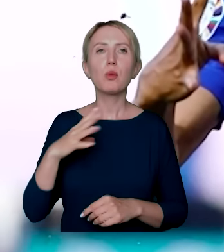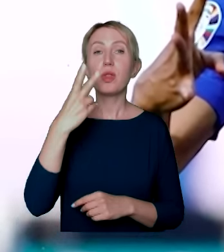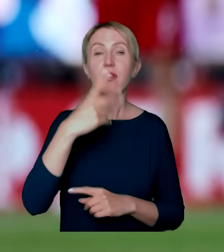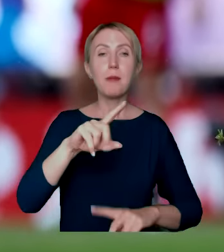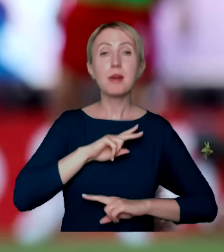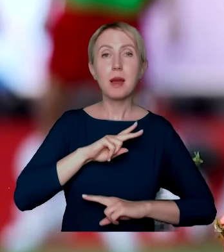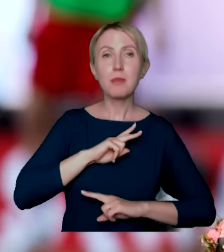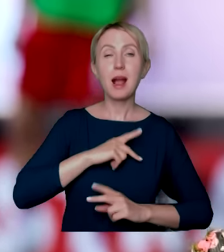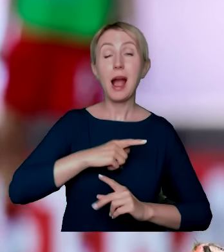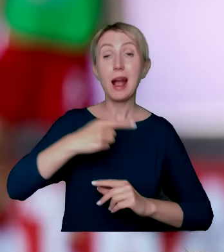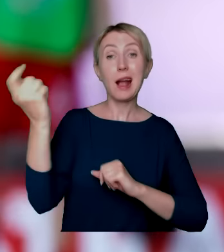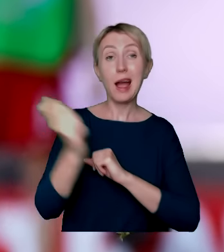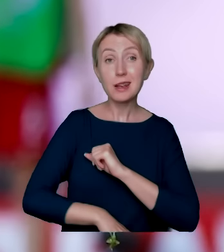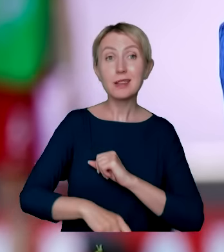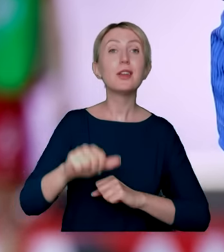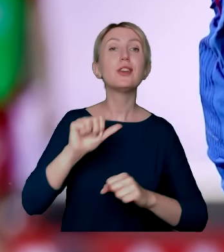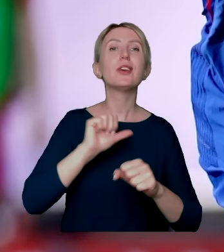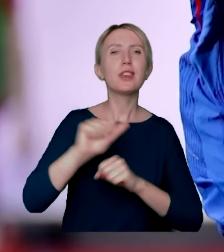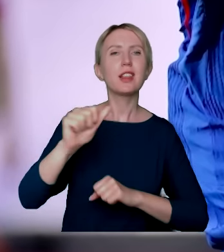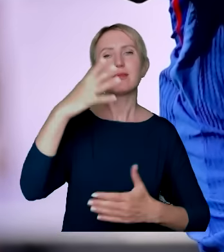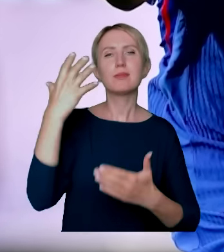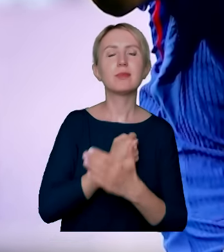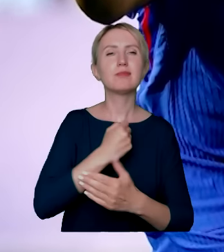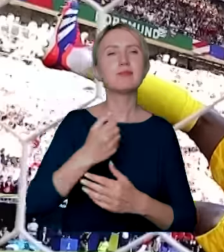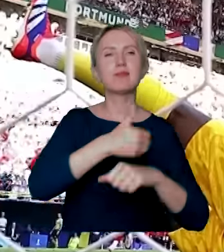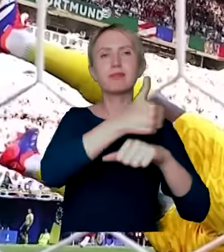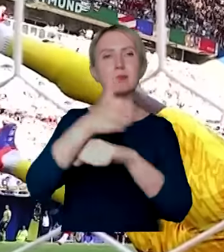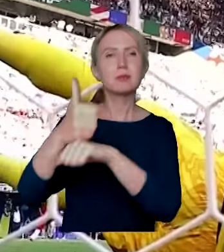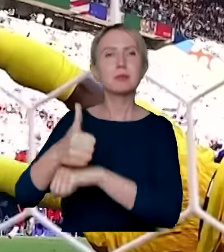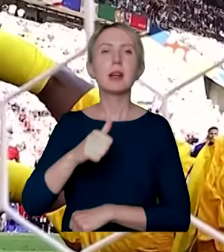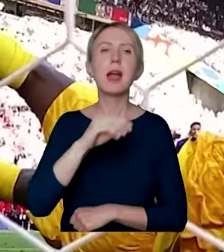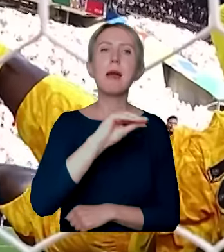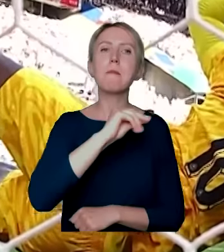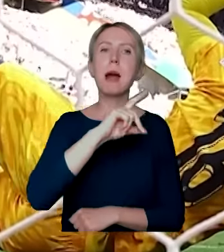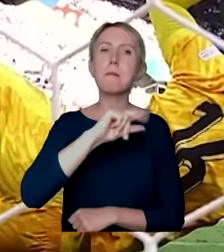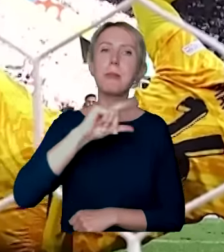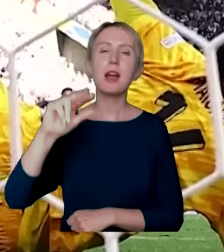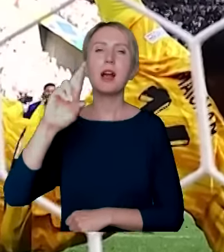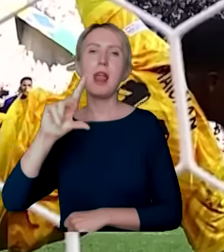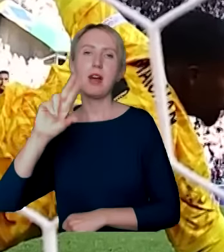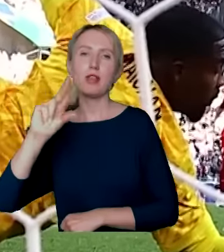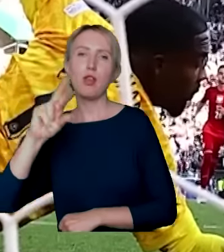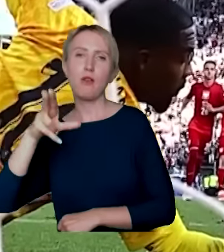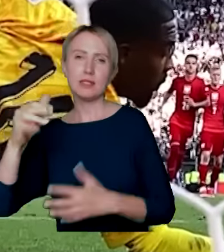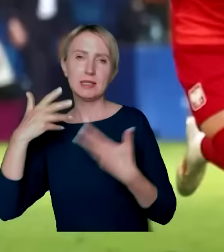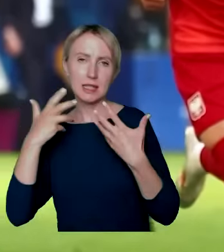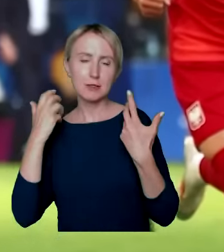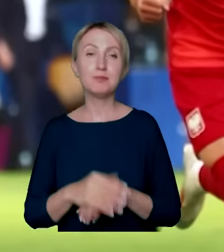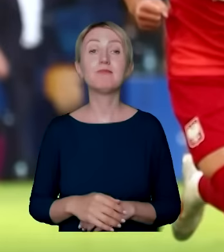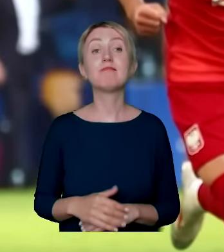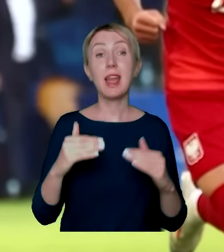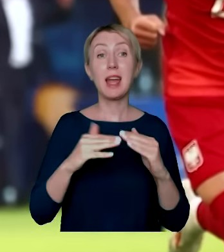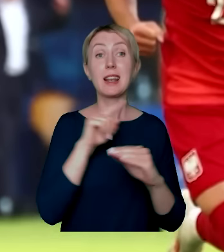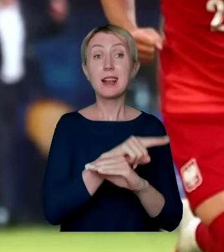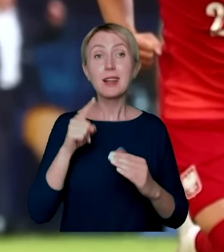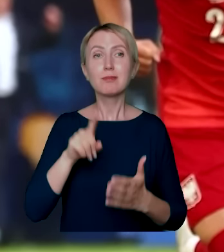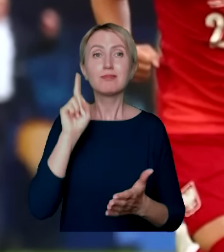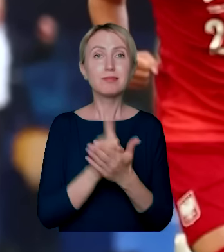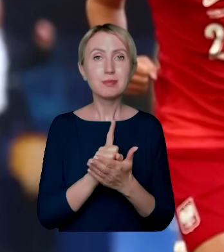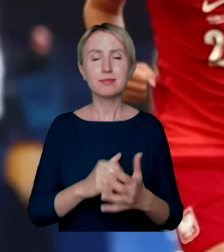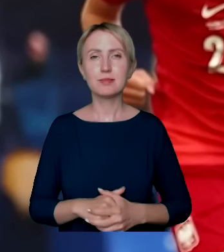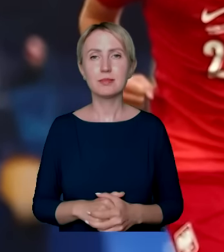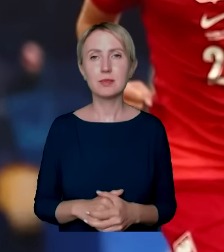karnych, a jedenastki wykorzystali liderzy drużyn Kylian Mbappé i Robert Lewandowski. Zwycięski remis na otarcie łez. Co ciekawe,